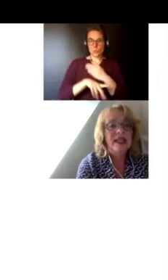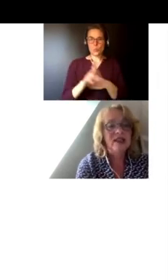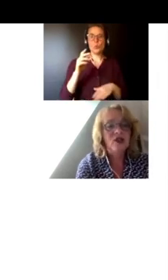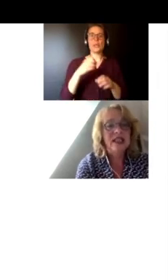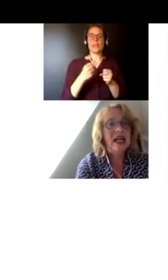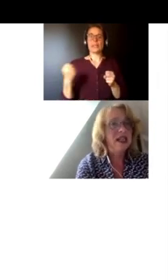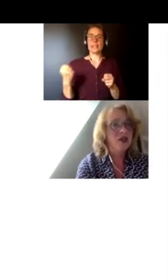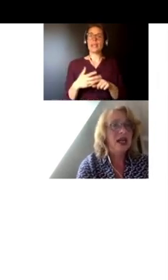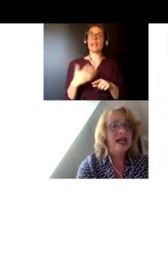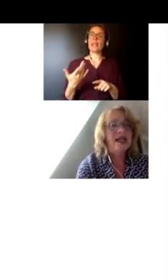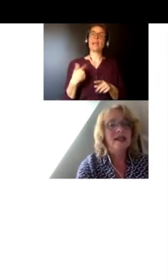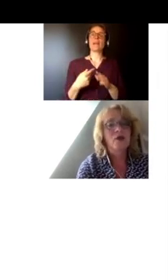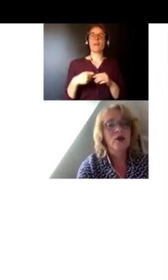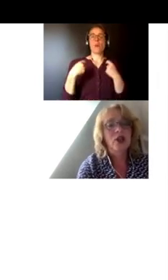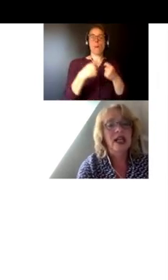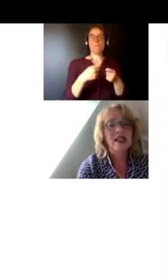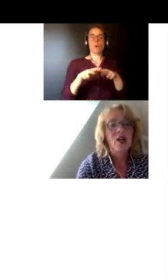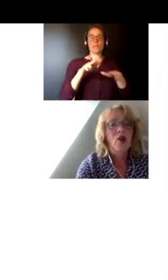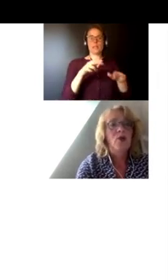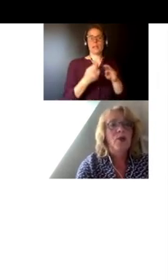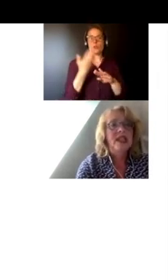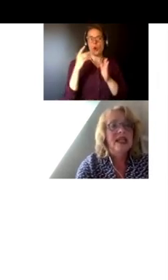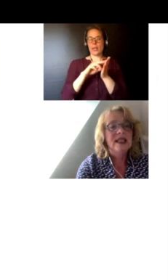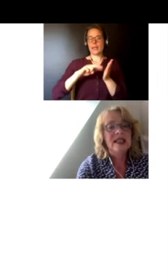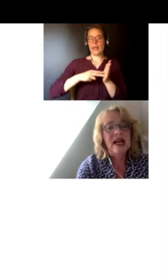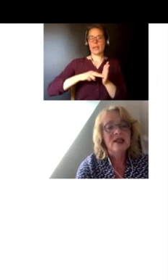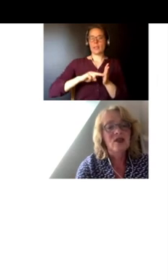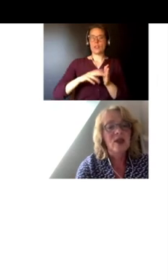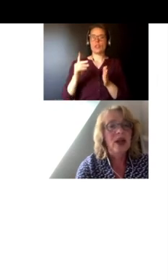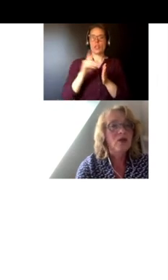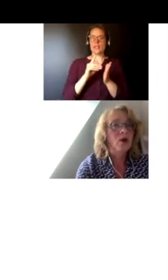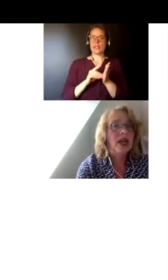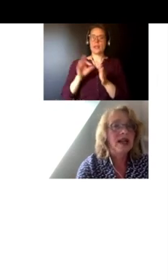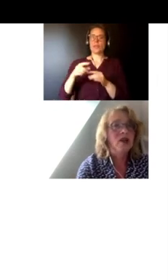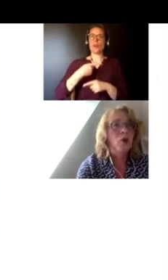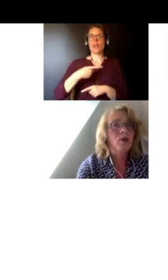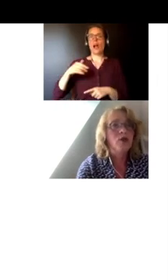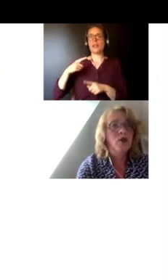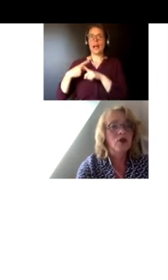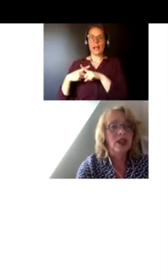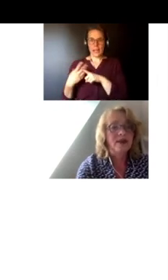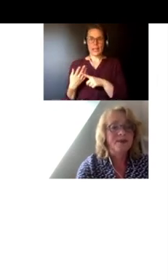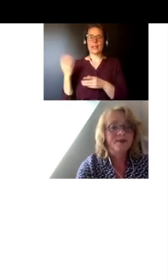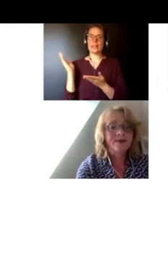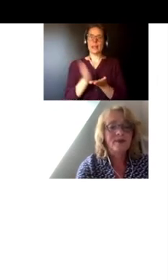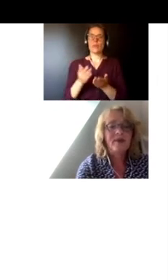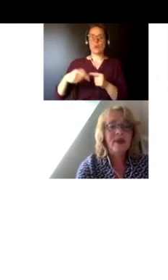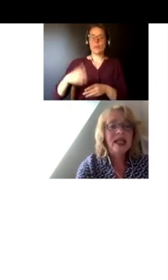neue technische Details für Gaia-X vorgestellt und bis Ende des Jahres soll die Plattform dann in groben Zügen auch